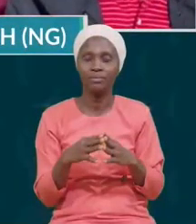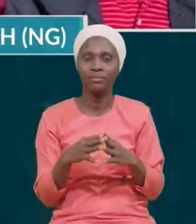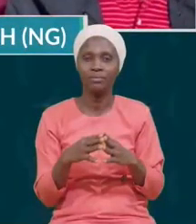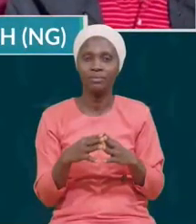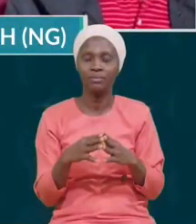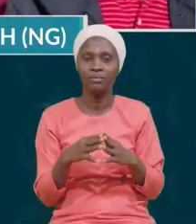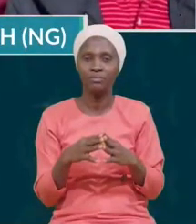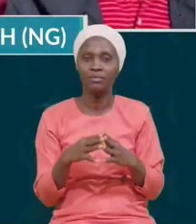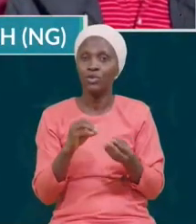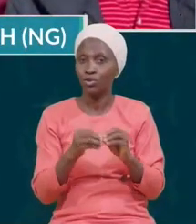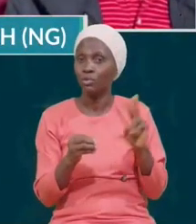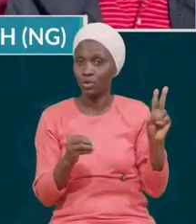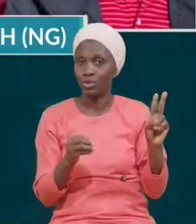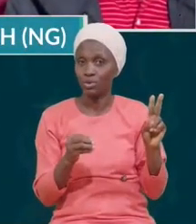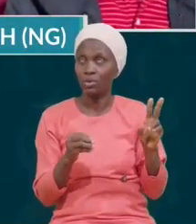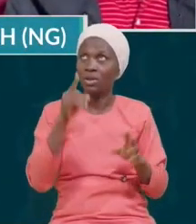Numéro 2.